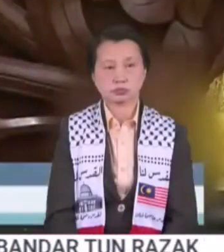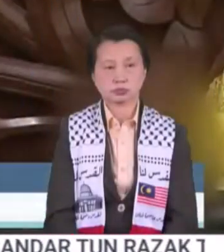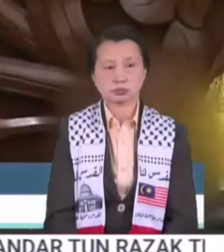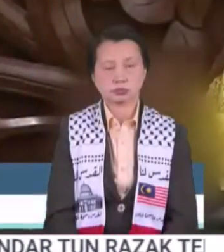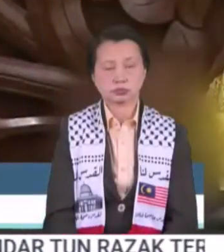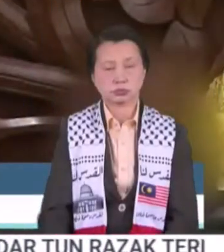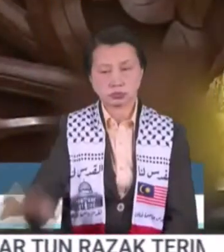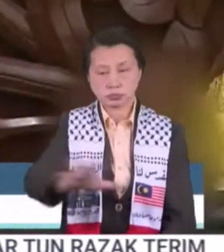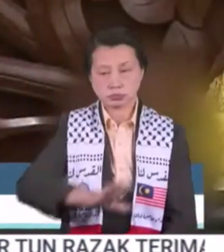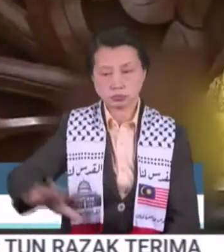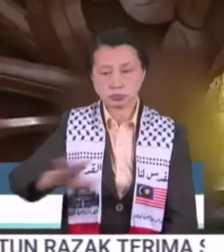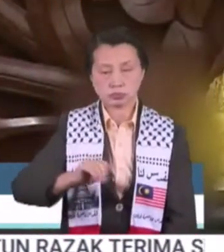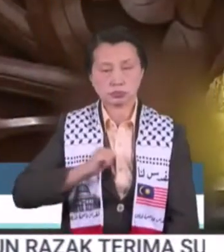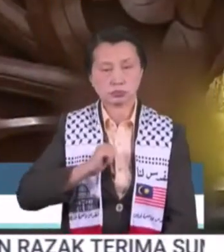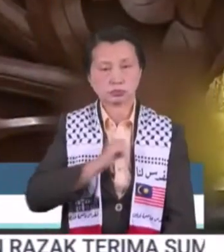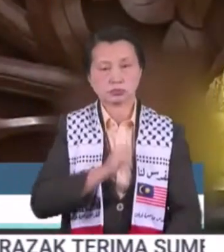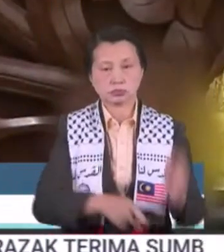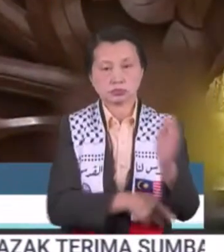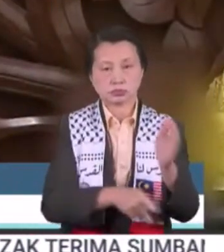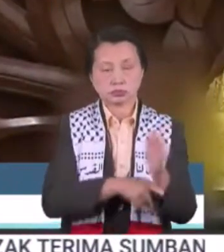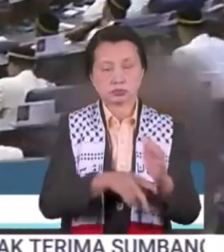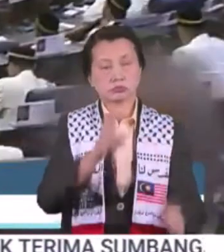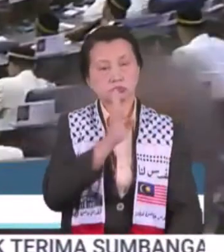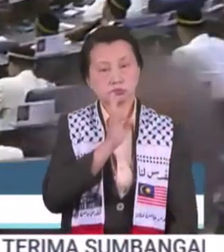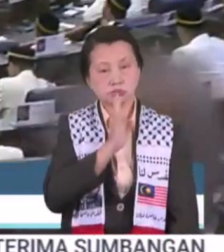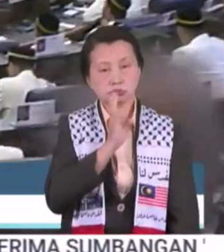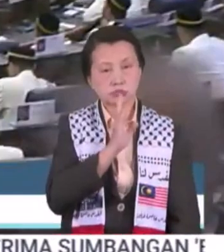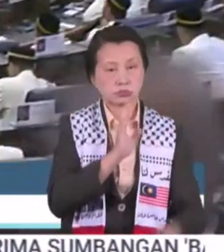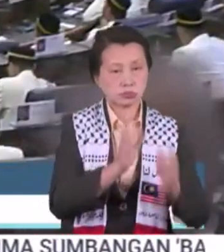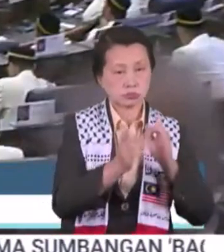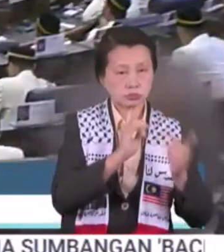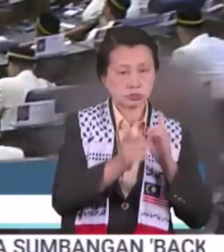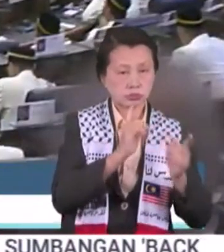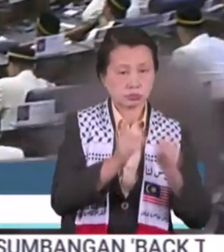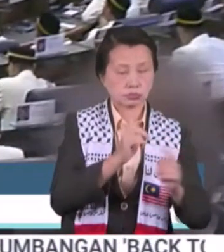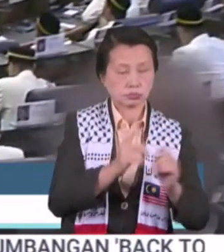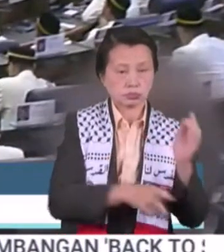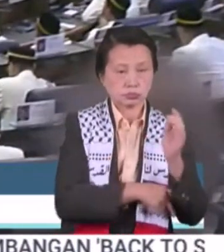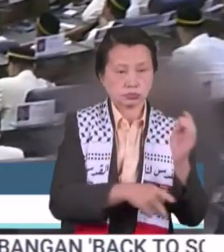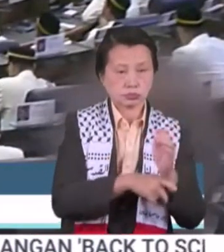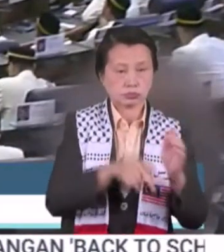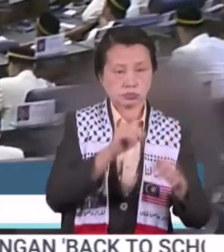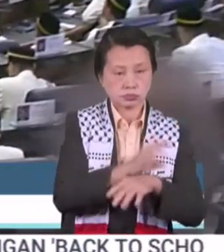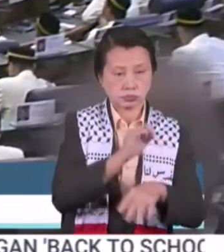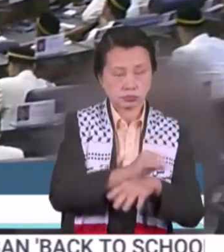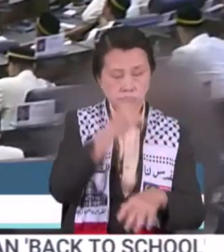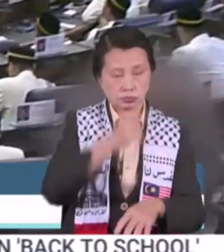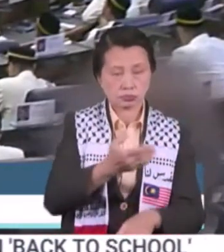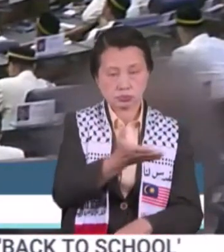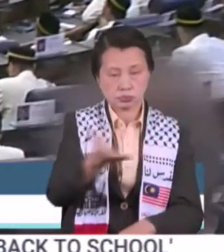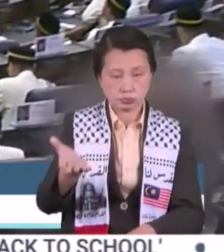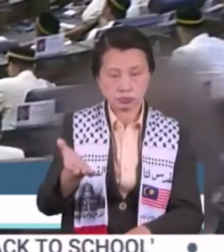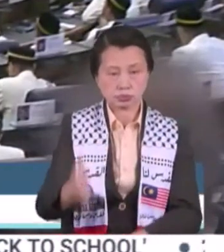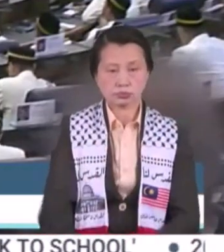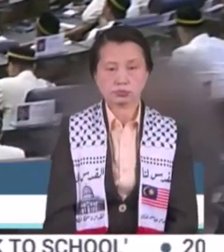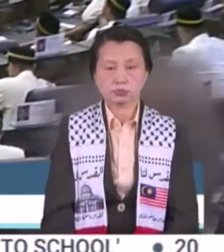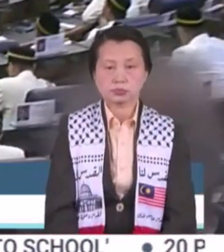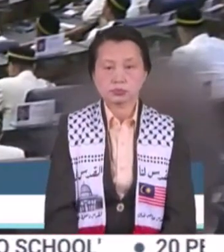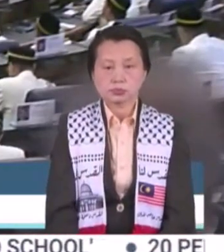Rata-rata ahli parlimen juga menyifatkan titah yang di-Pertuan Agong syarat dengan peringatan dan nasihat untuk mereka.